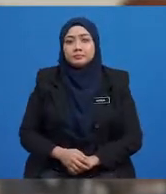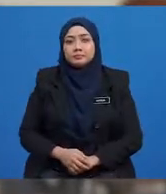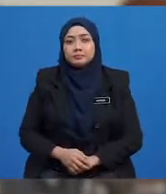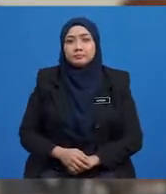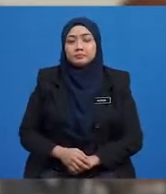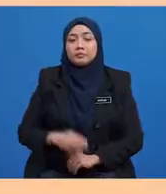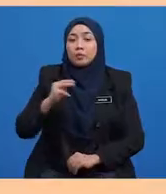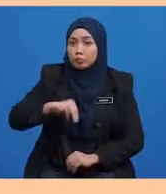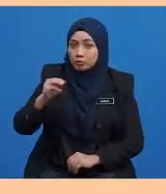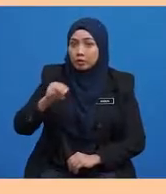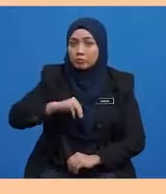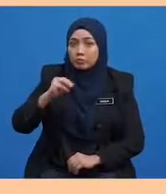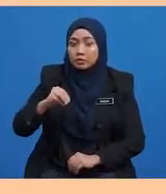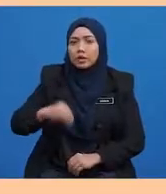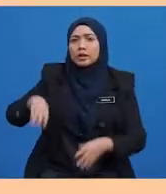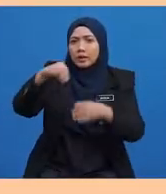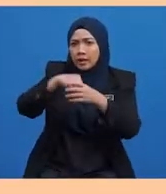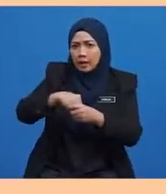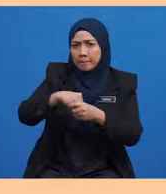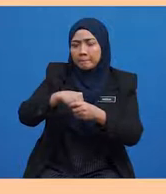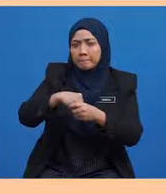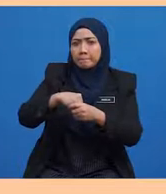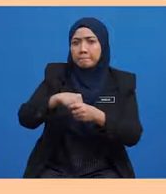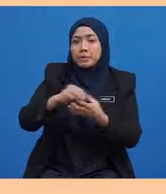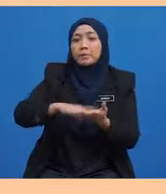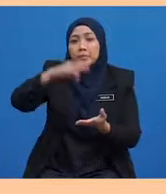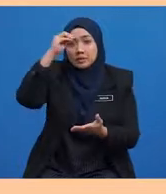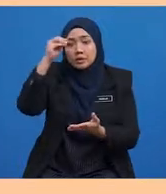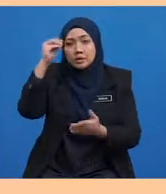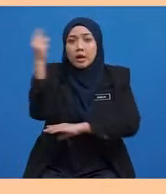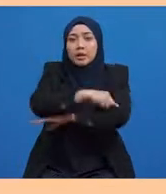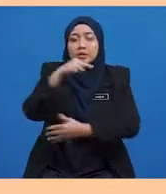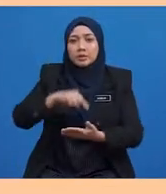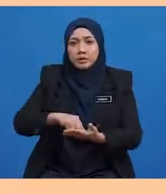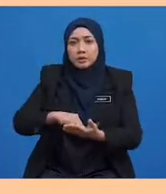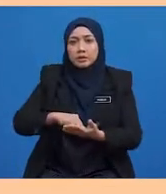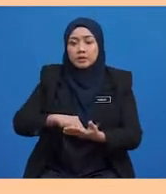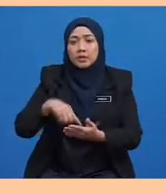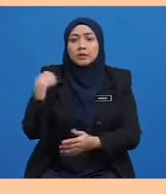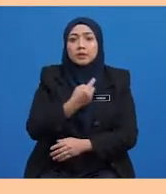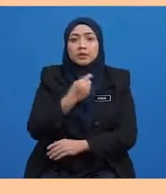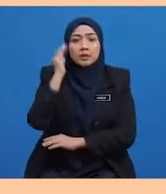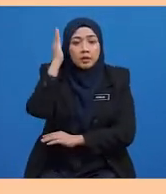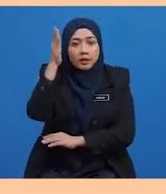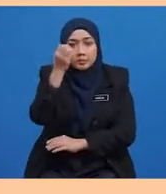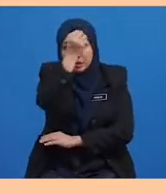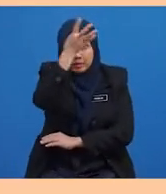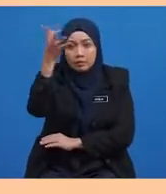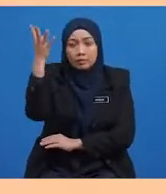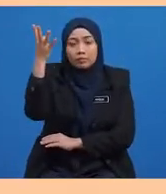Baik murid-murid, dalam sesi ini kita akan menyatakan sesuatu peristiwa dalam kehidupan